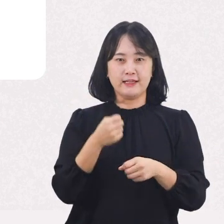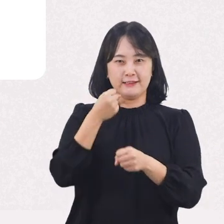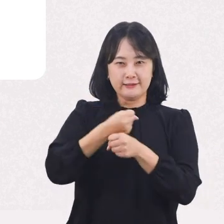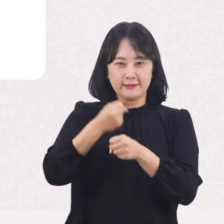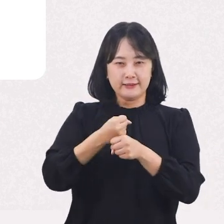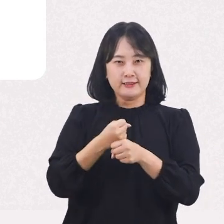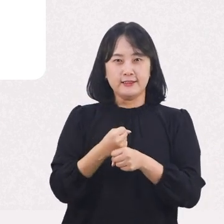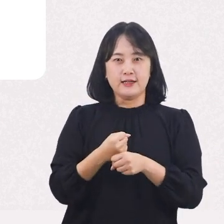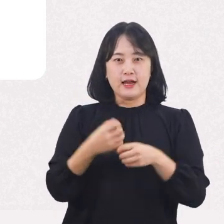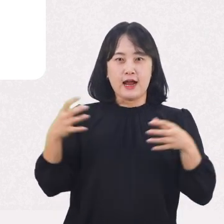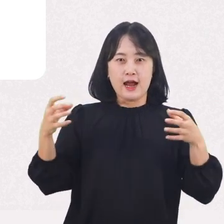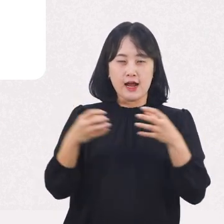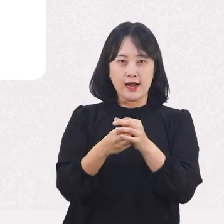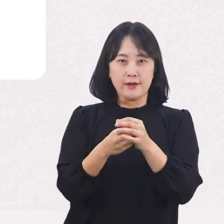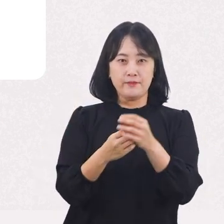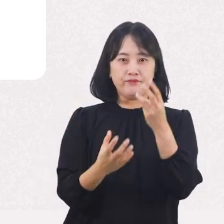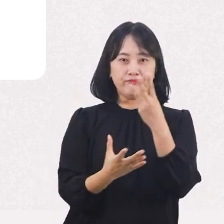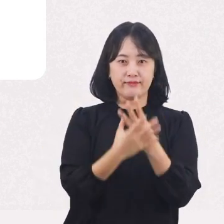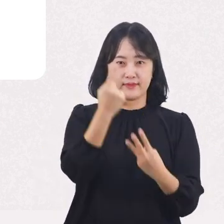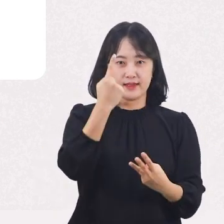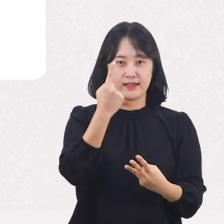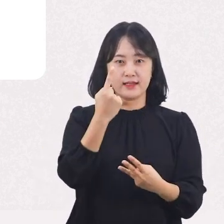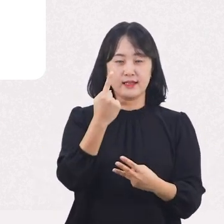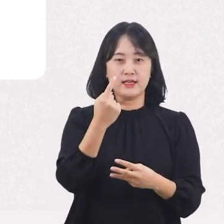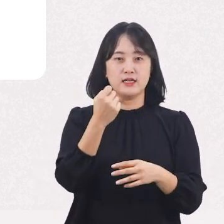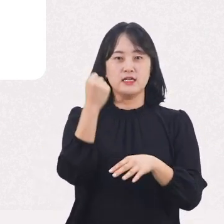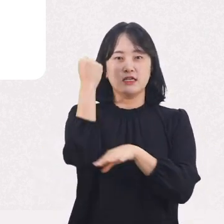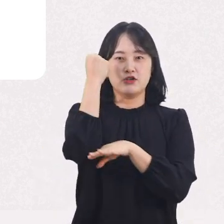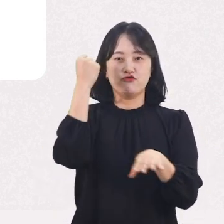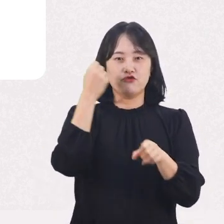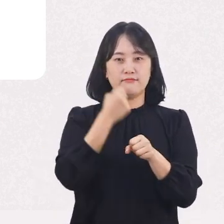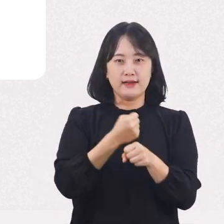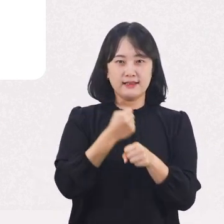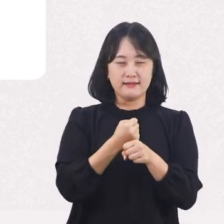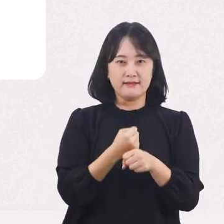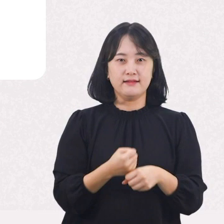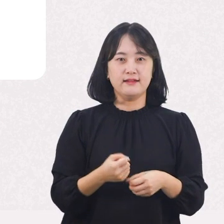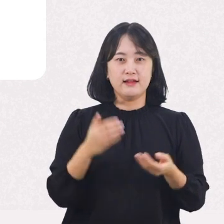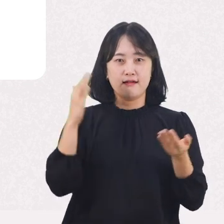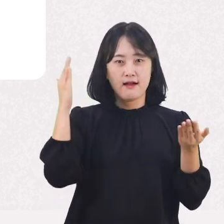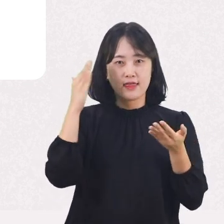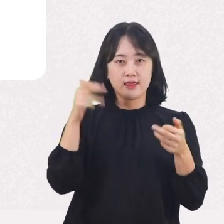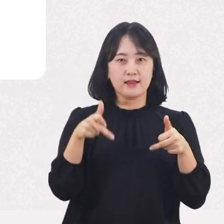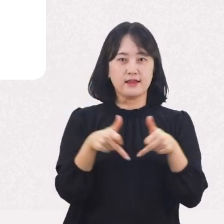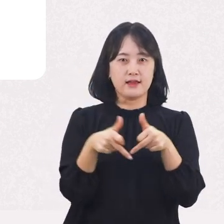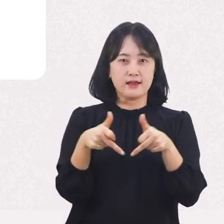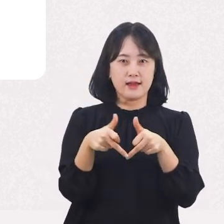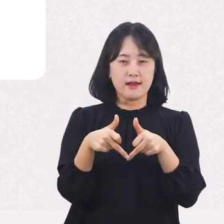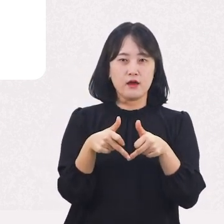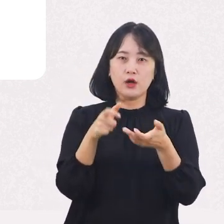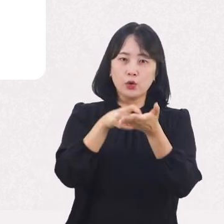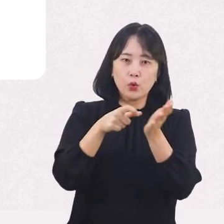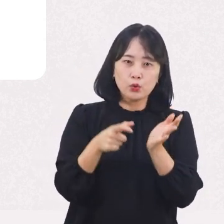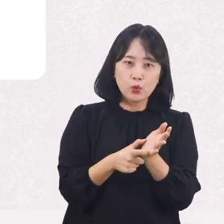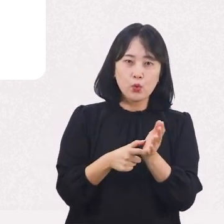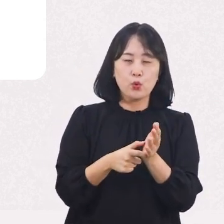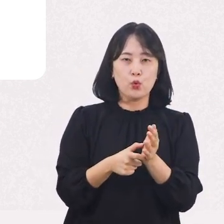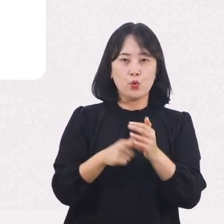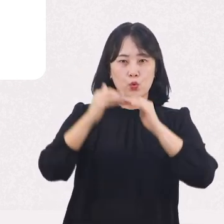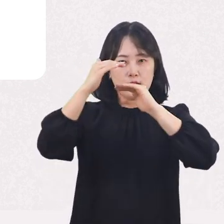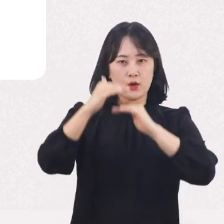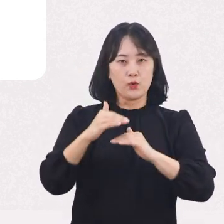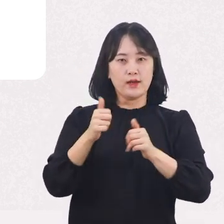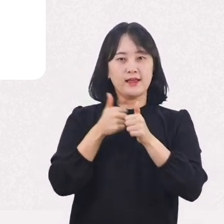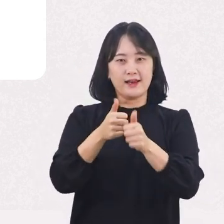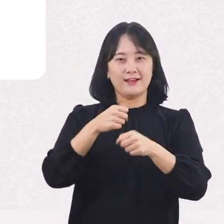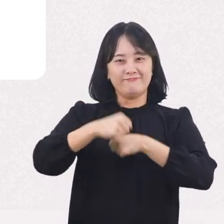성취 기준을 합하여 하나의 성취 기준으로 만드는 등 학생의 장애 유형과 수준, 수업 여건에 따라서